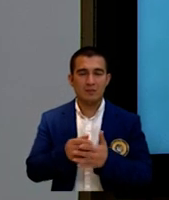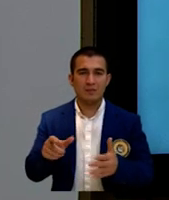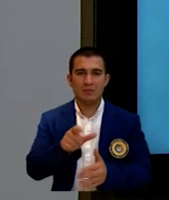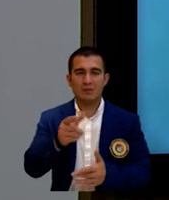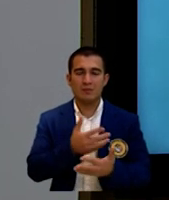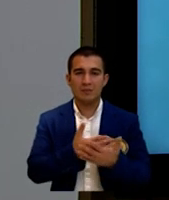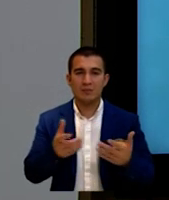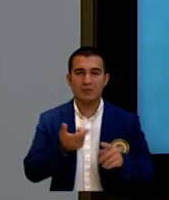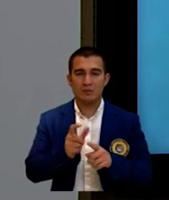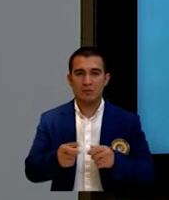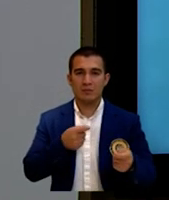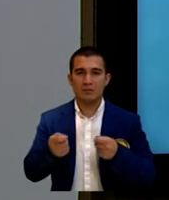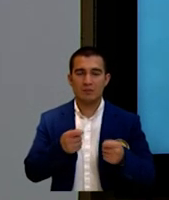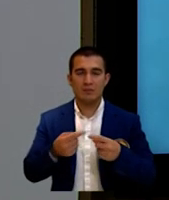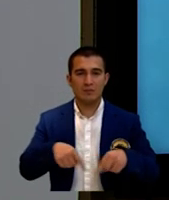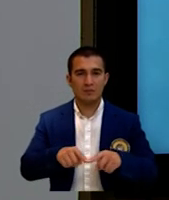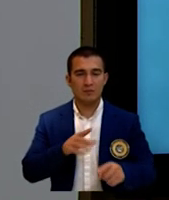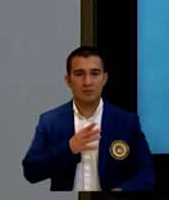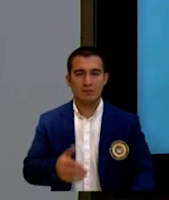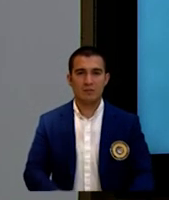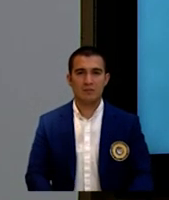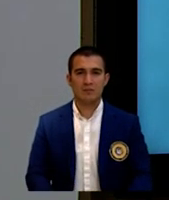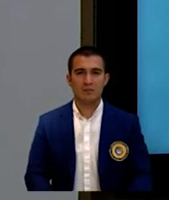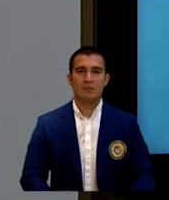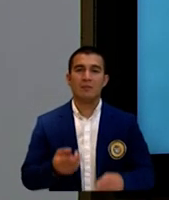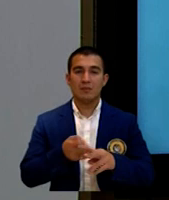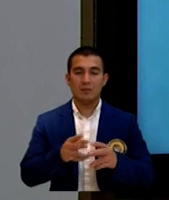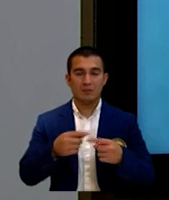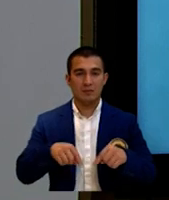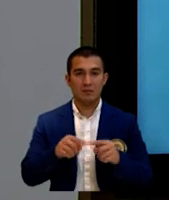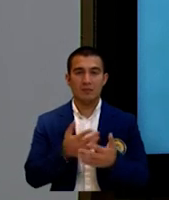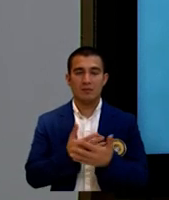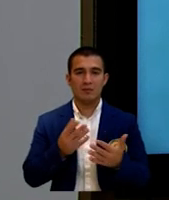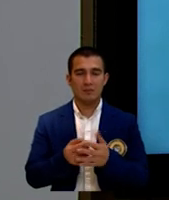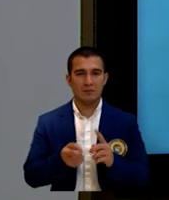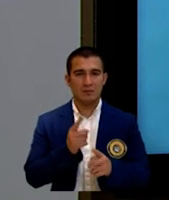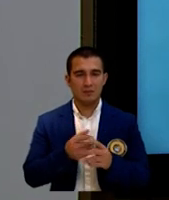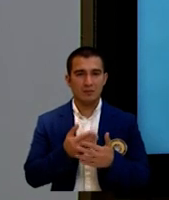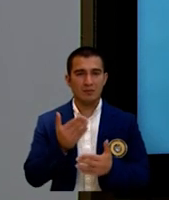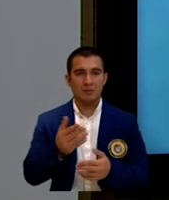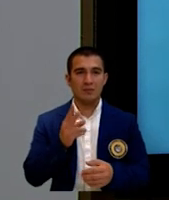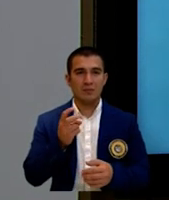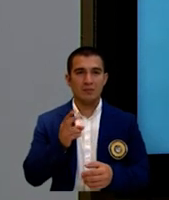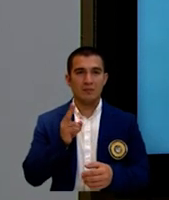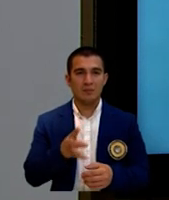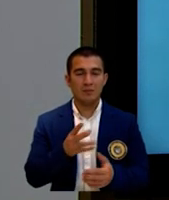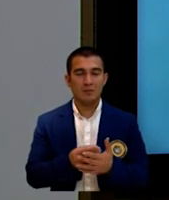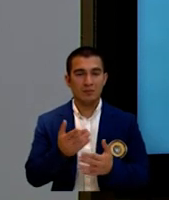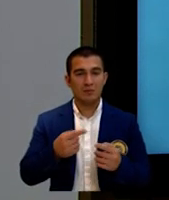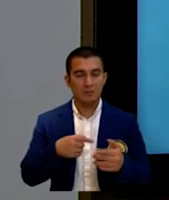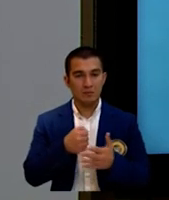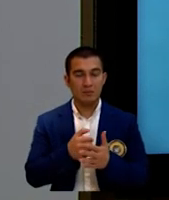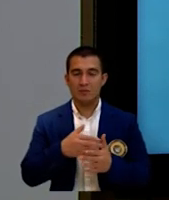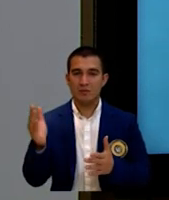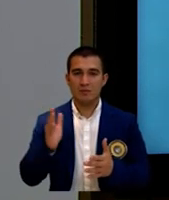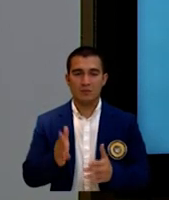yetakchi o'rinlardan birini egallaydi. Bu tizimda harakatlanish tezligi 200 km/soatdan